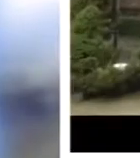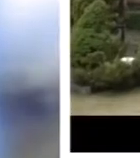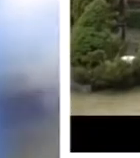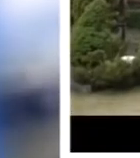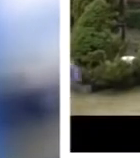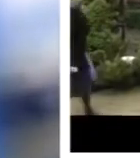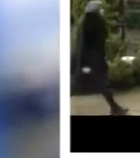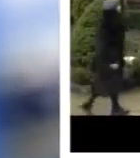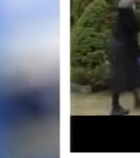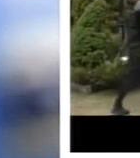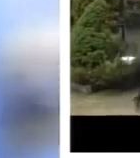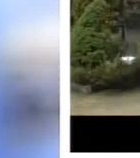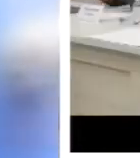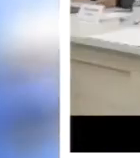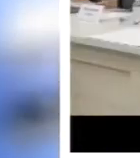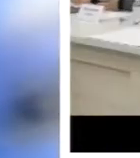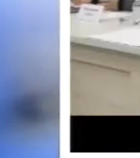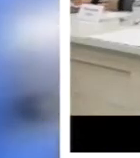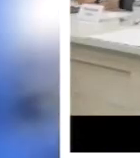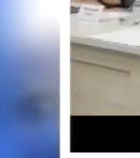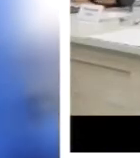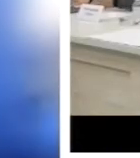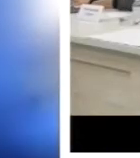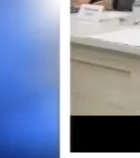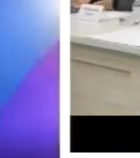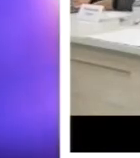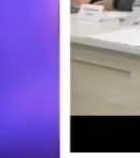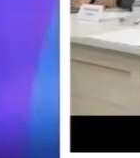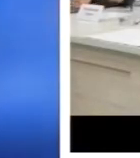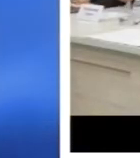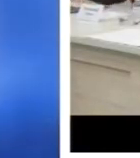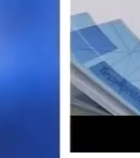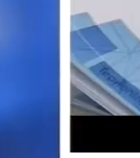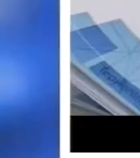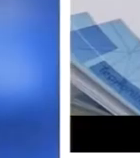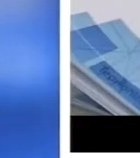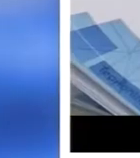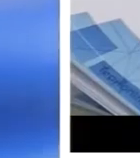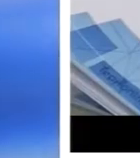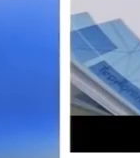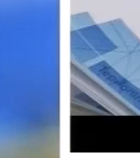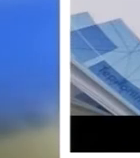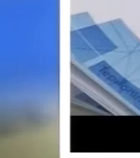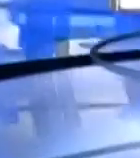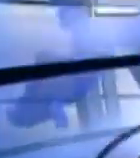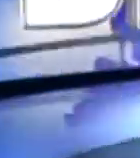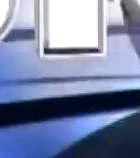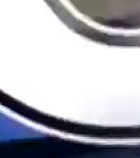У Тернополі планують затвердити бюджет на 2018 рік в сумі 1 мільярд 677 мільйонів